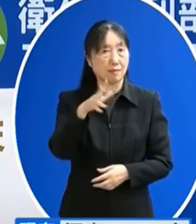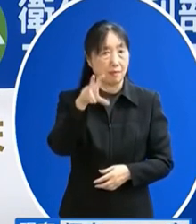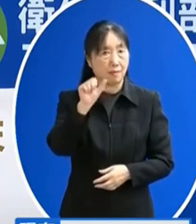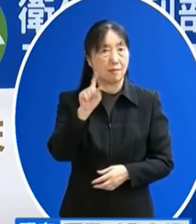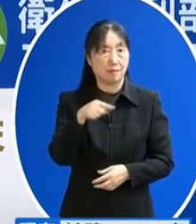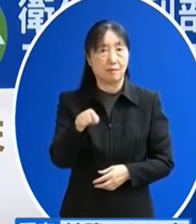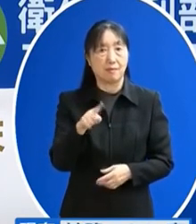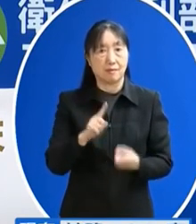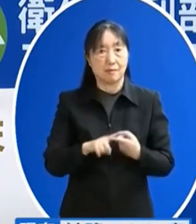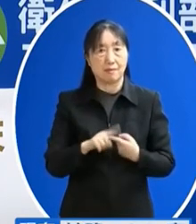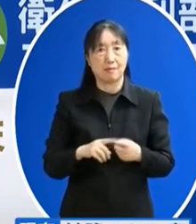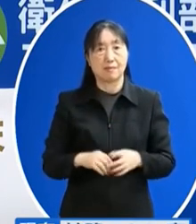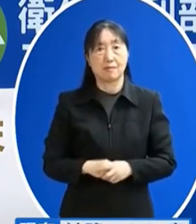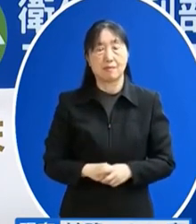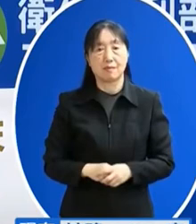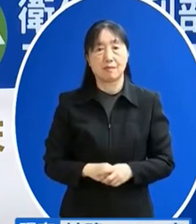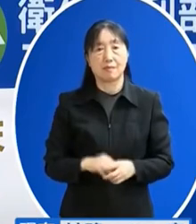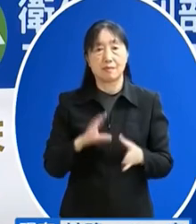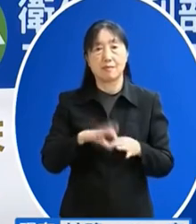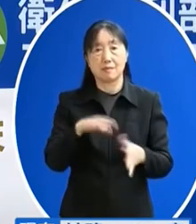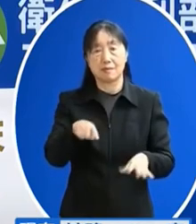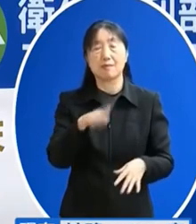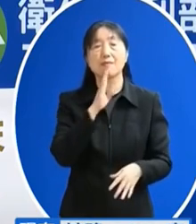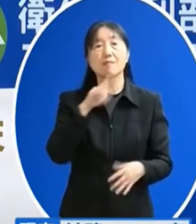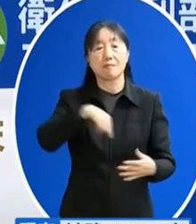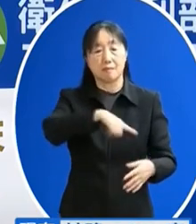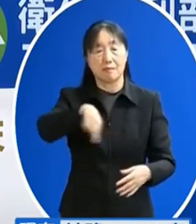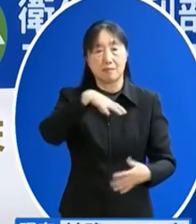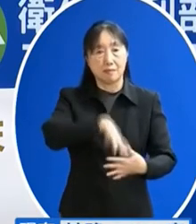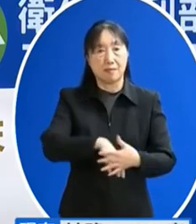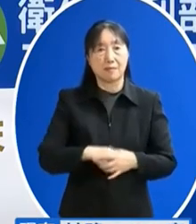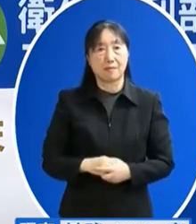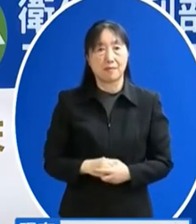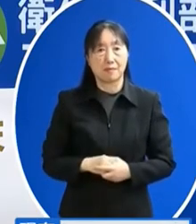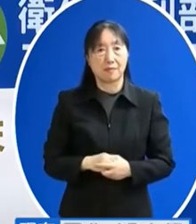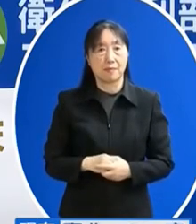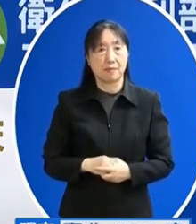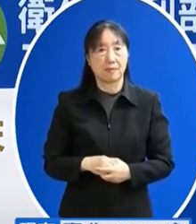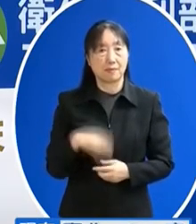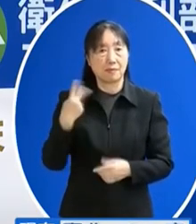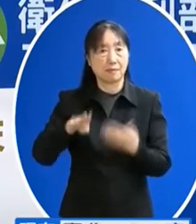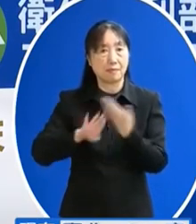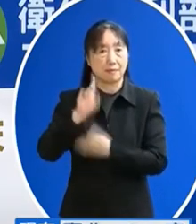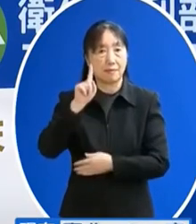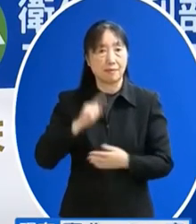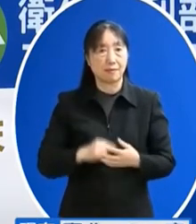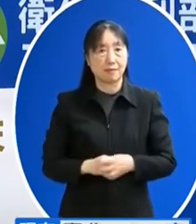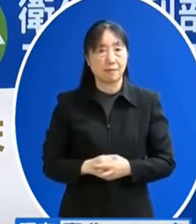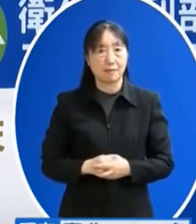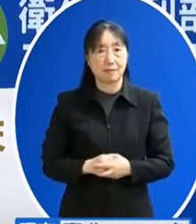575人，那整个范围是2088人。好，那另外一个，